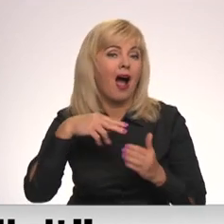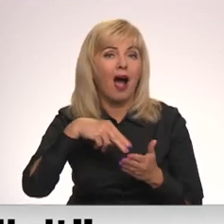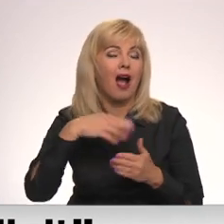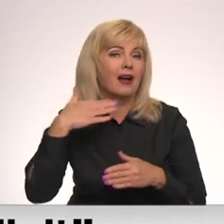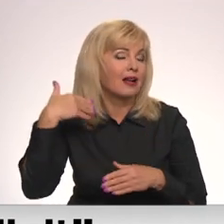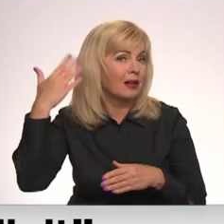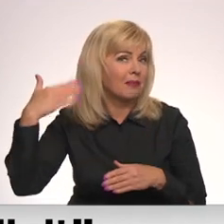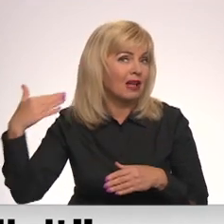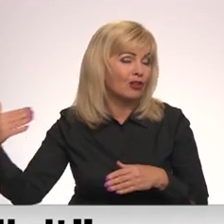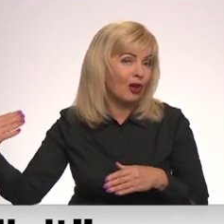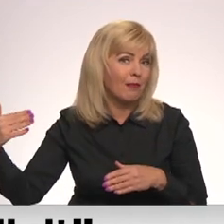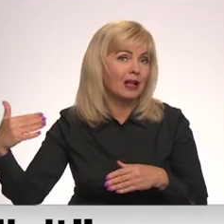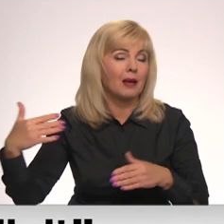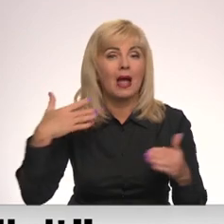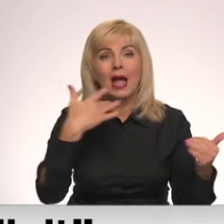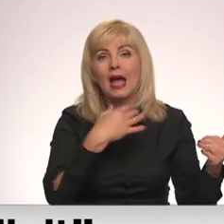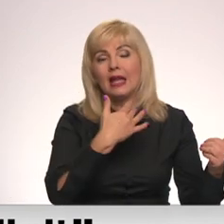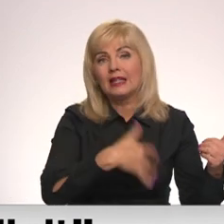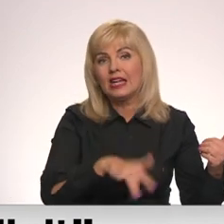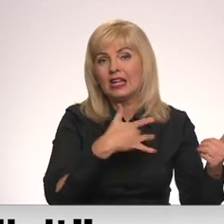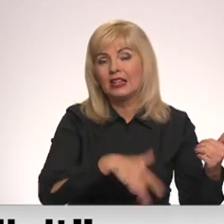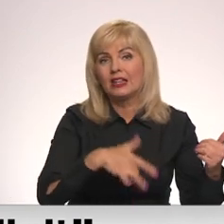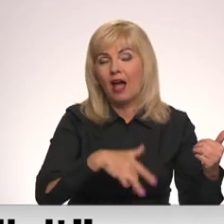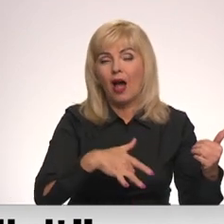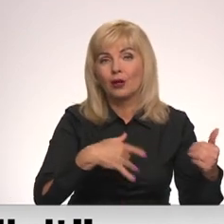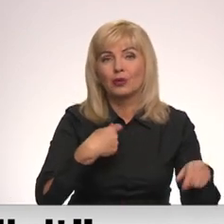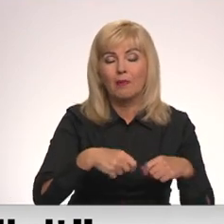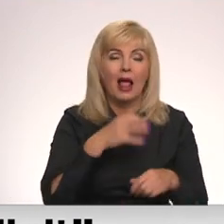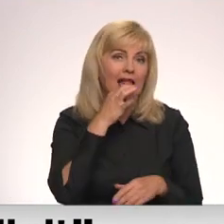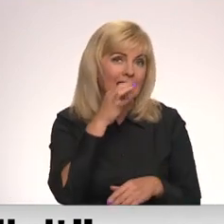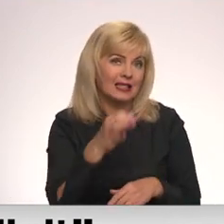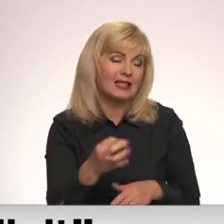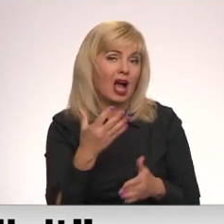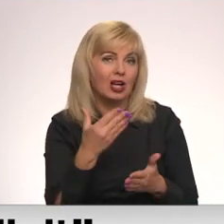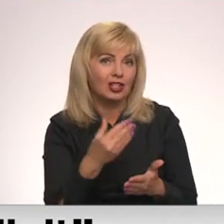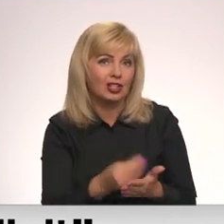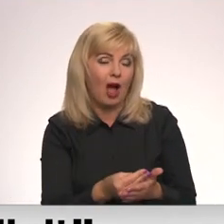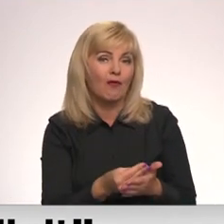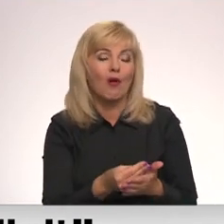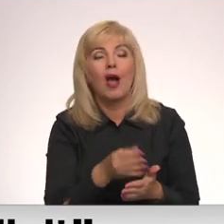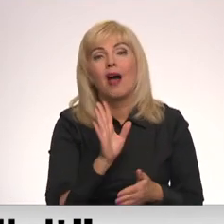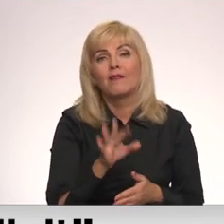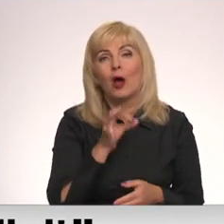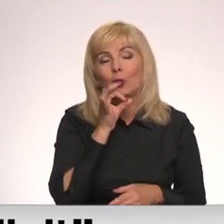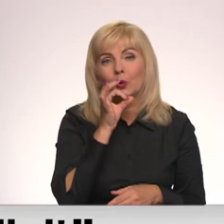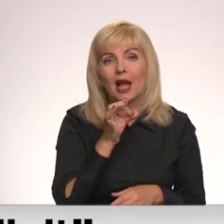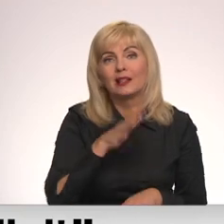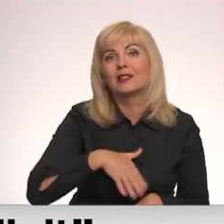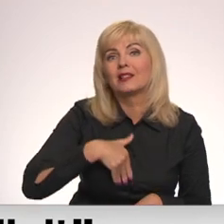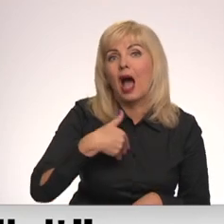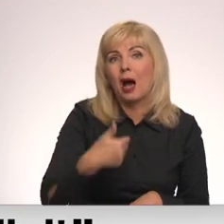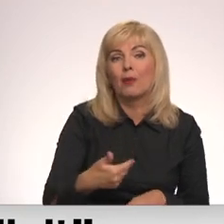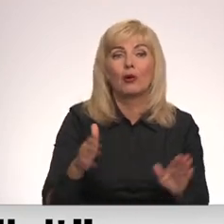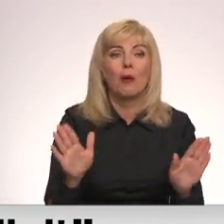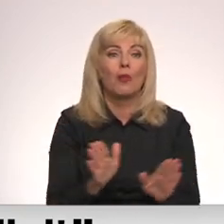spēlē ģitāras. Un izsaka savu, nu varētu teikt, pat tādu sāpi